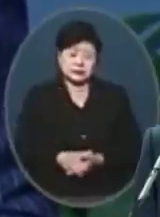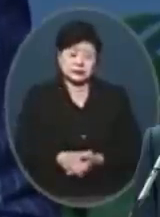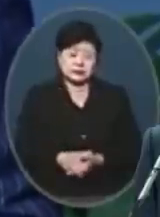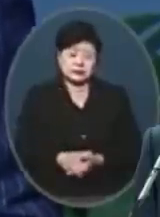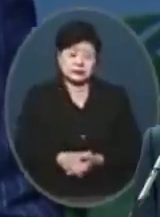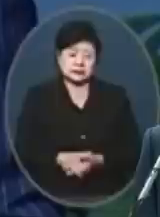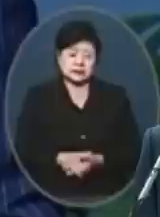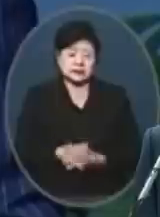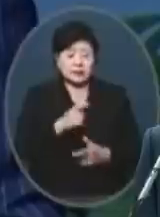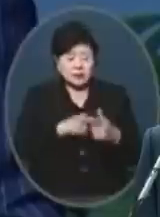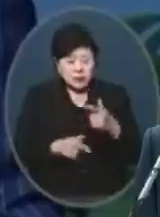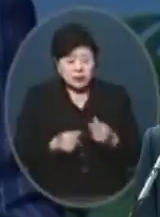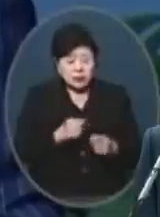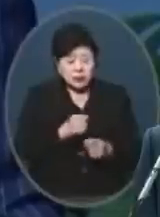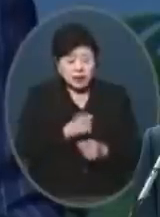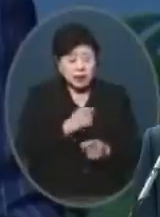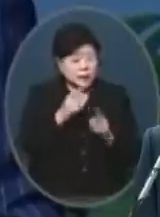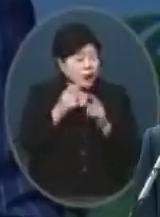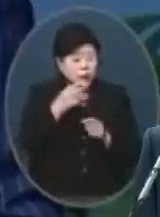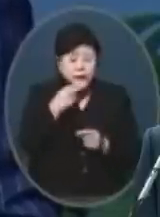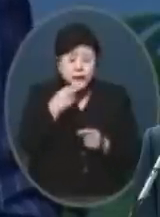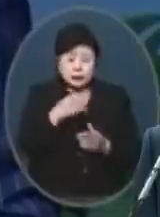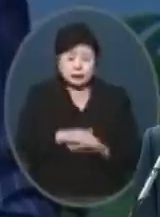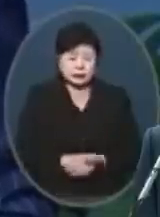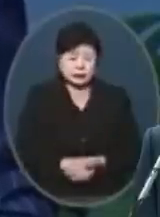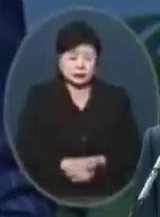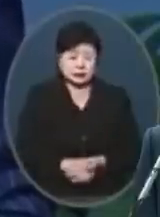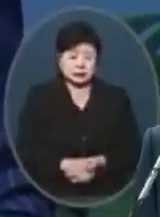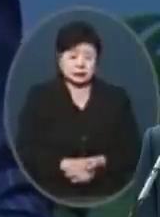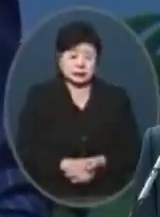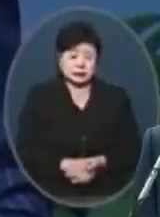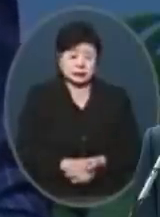그 이상 우리도 말할 것이 없습니다.